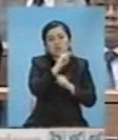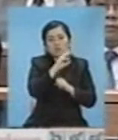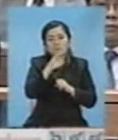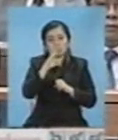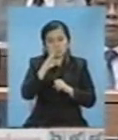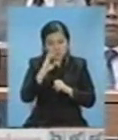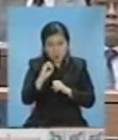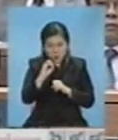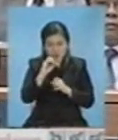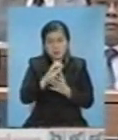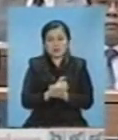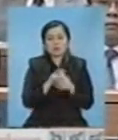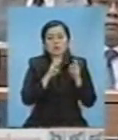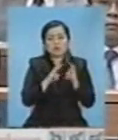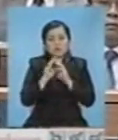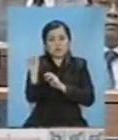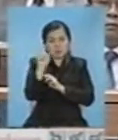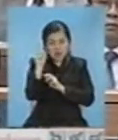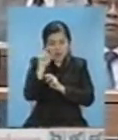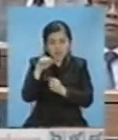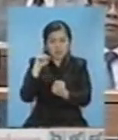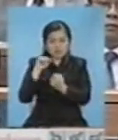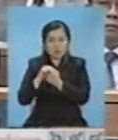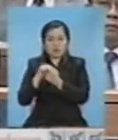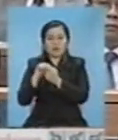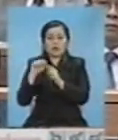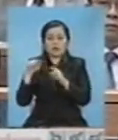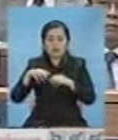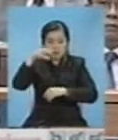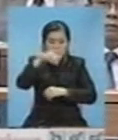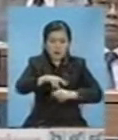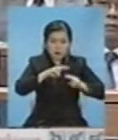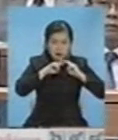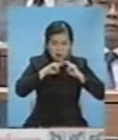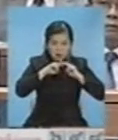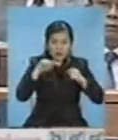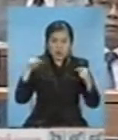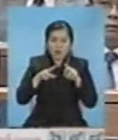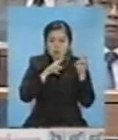การเมืองโดยให้การสรรหาองค์กรอิสระปลอดจากการเมืองม